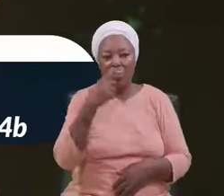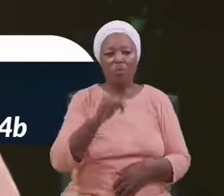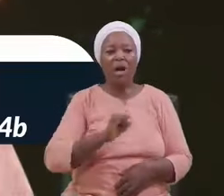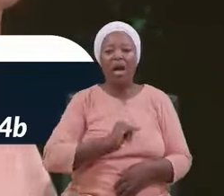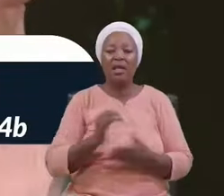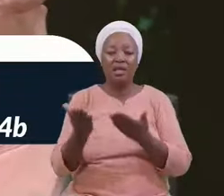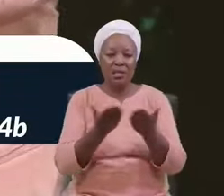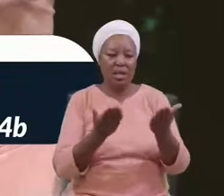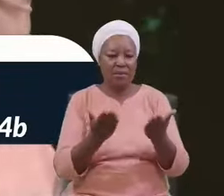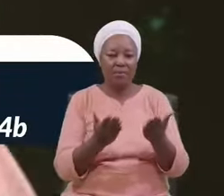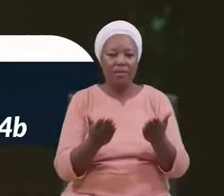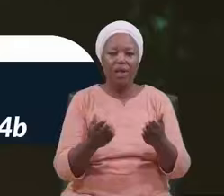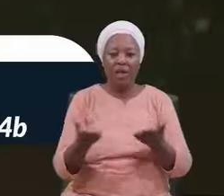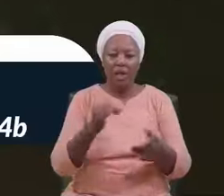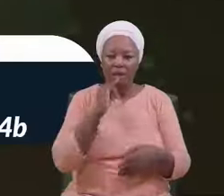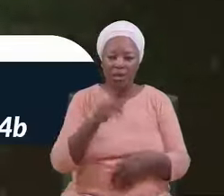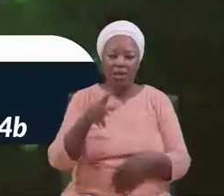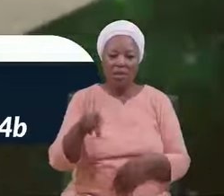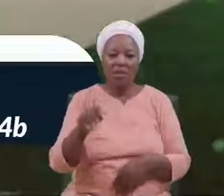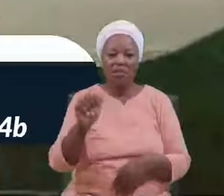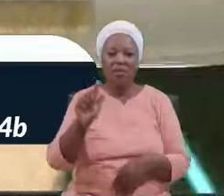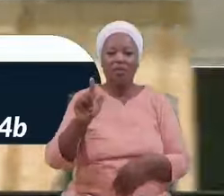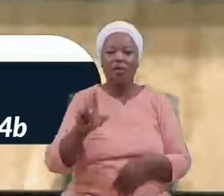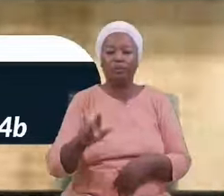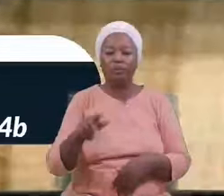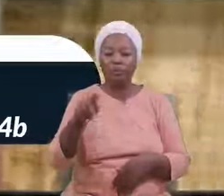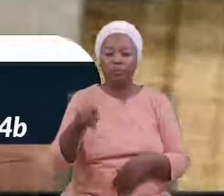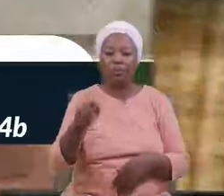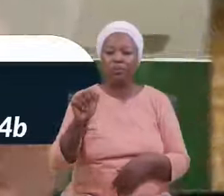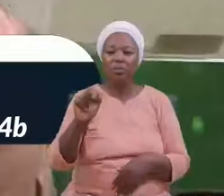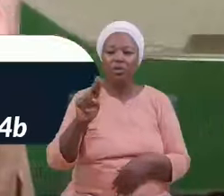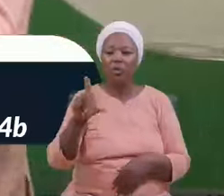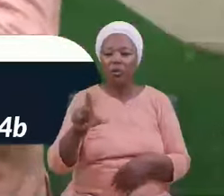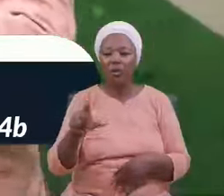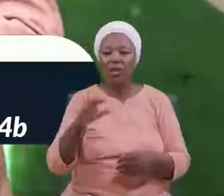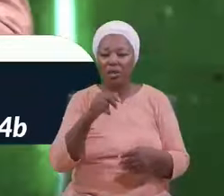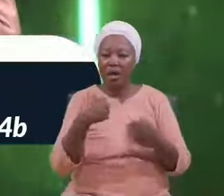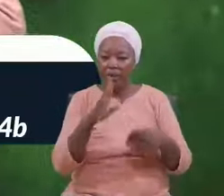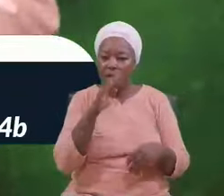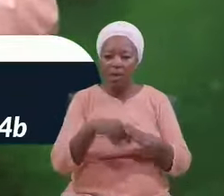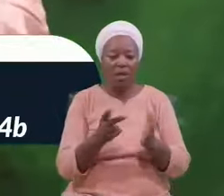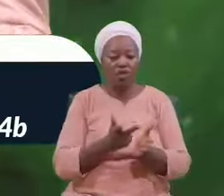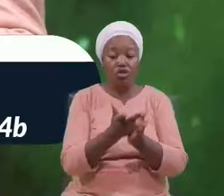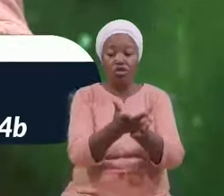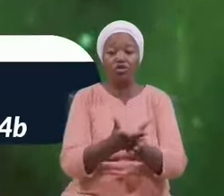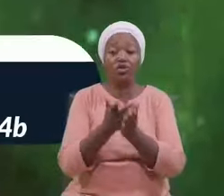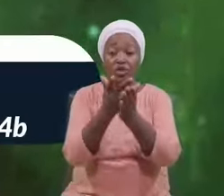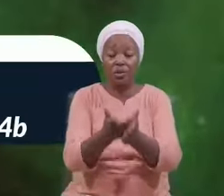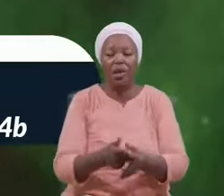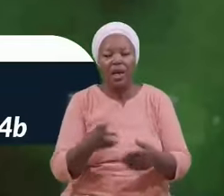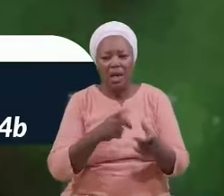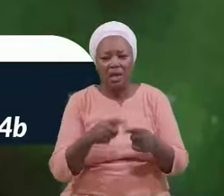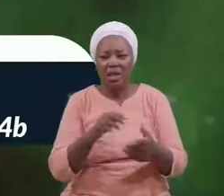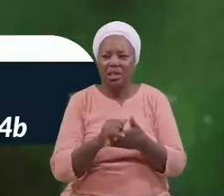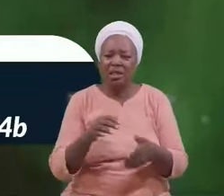Voici l'apôtre Paul. Il était dans le navire. Il y avait une tempête